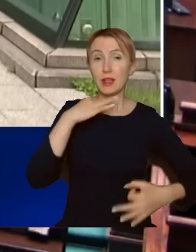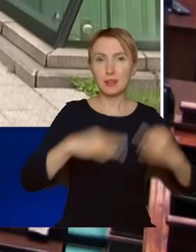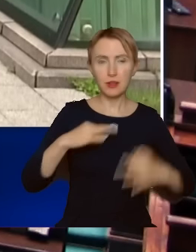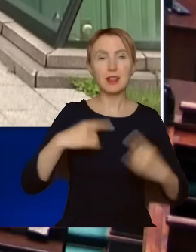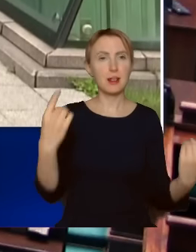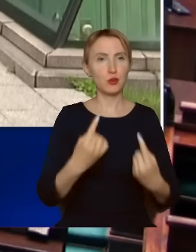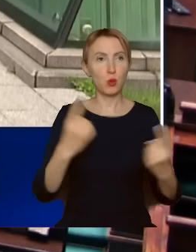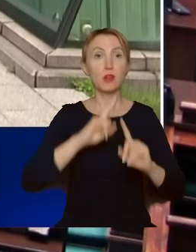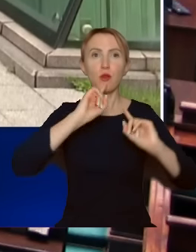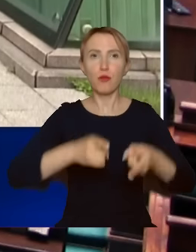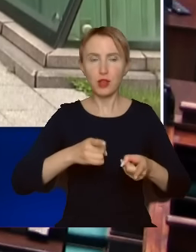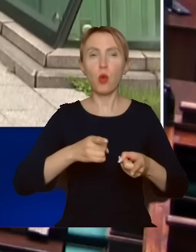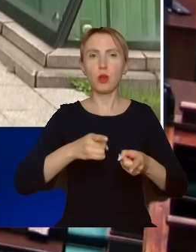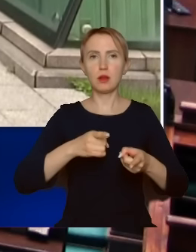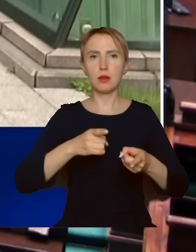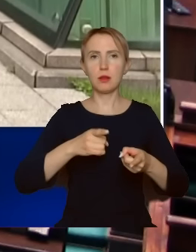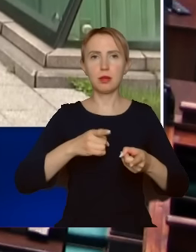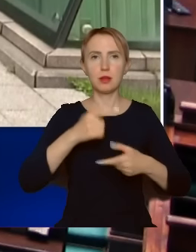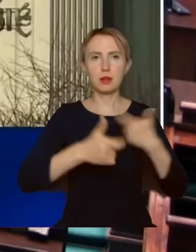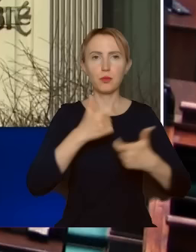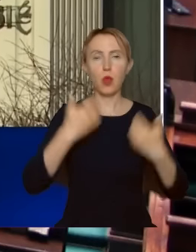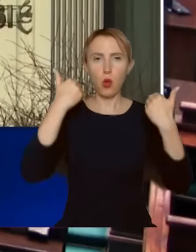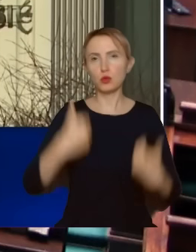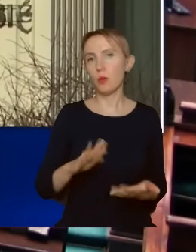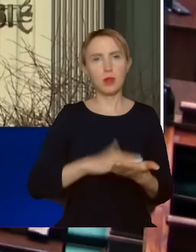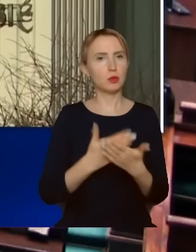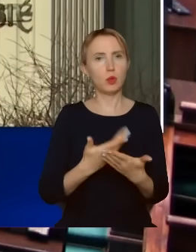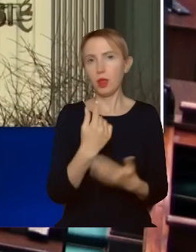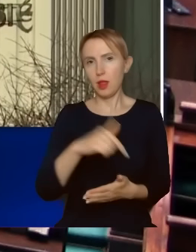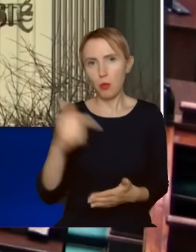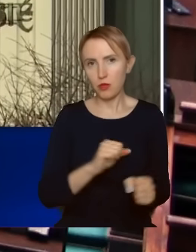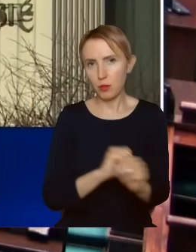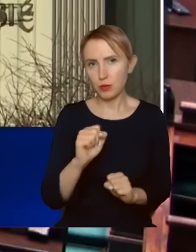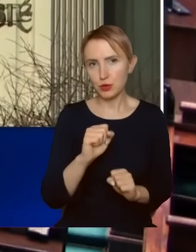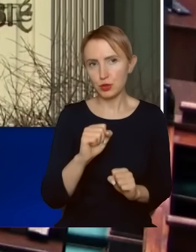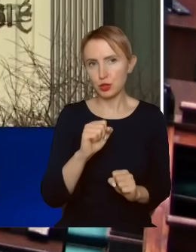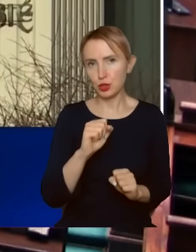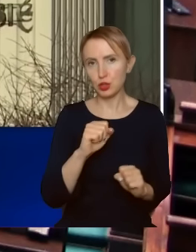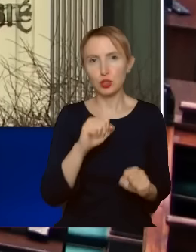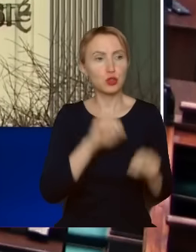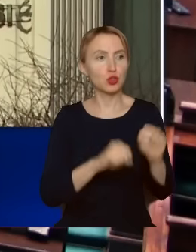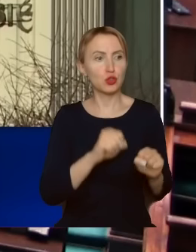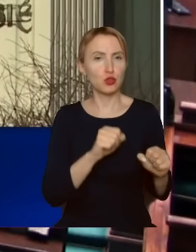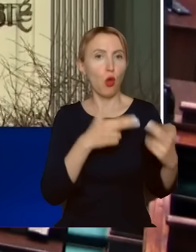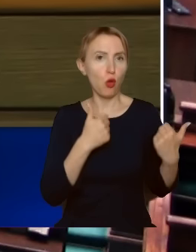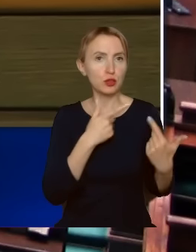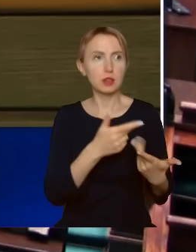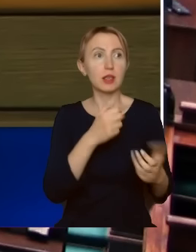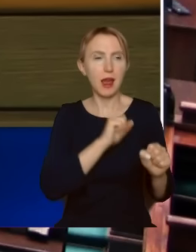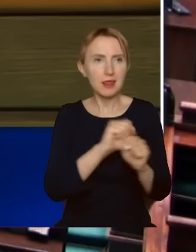których wyrok wydany przez osoby która na przykład nie powinna zasiadać w składzie sądu jednak jest ważny i nie można